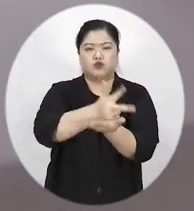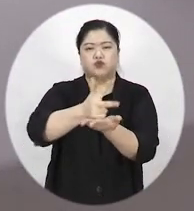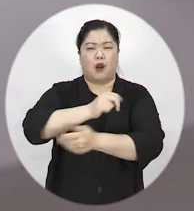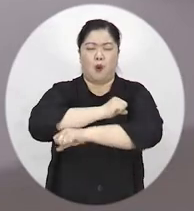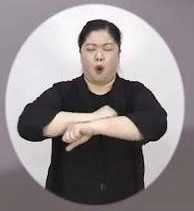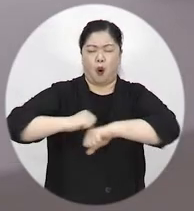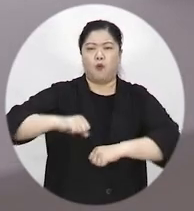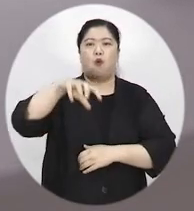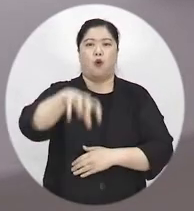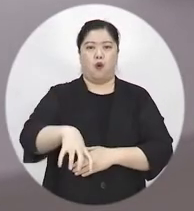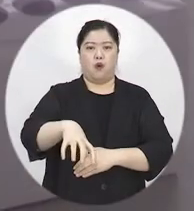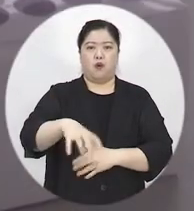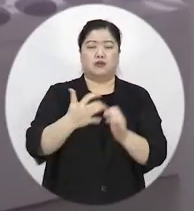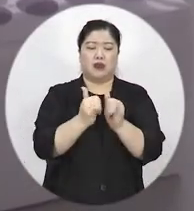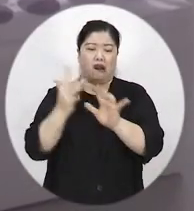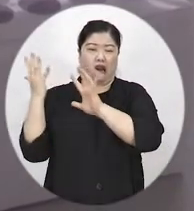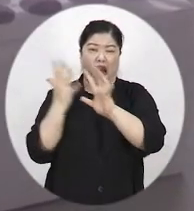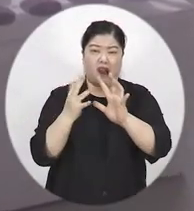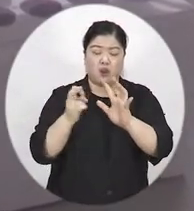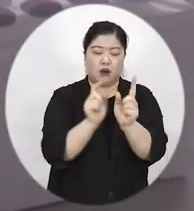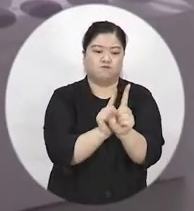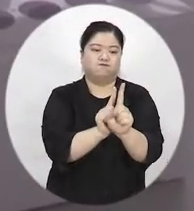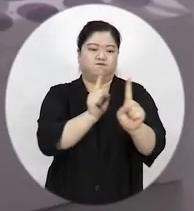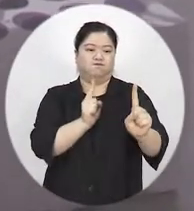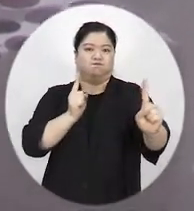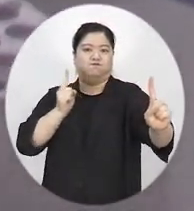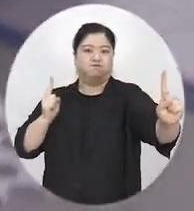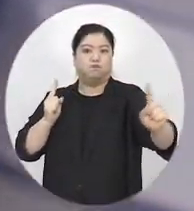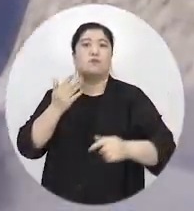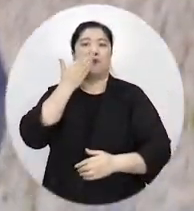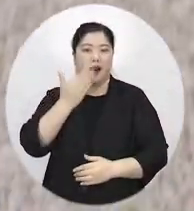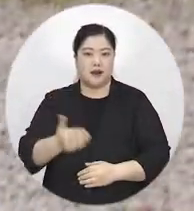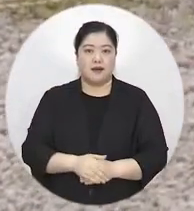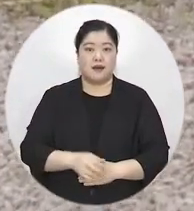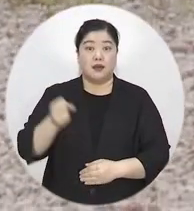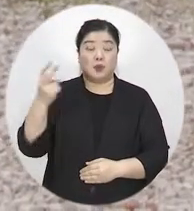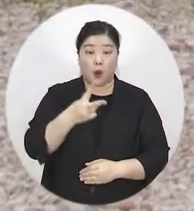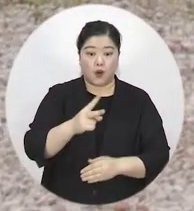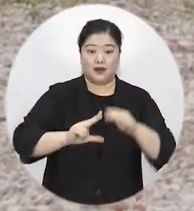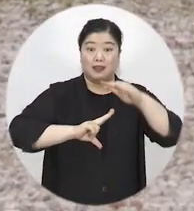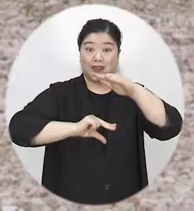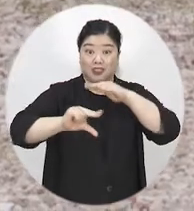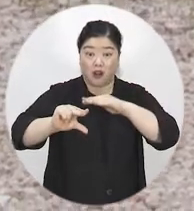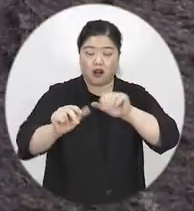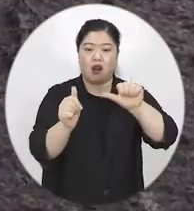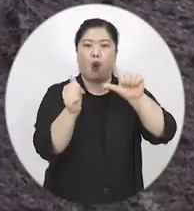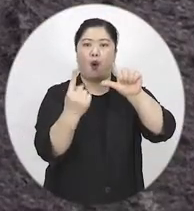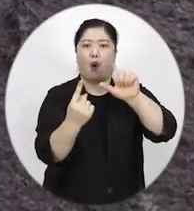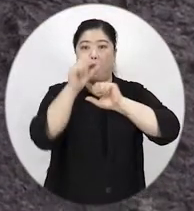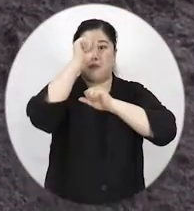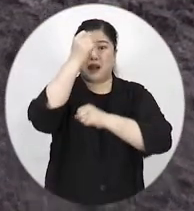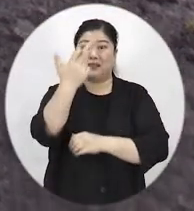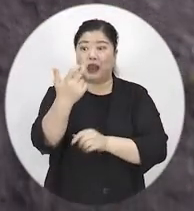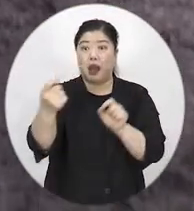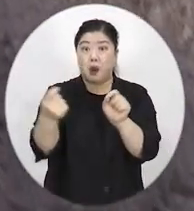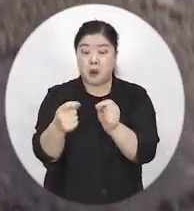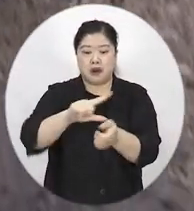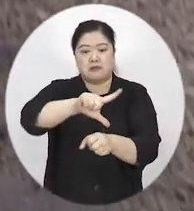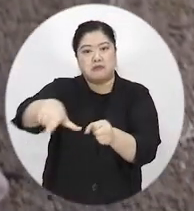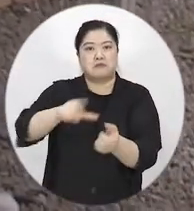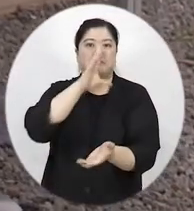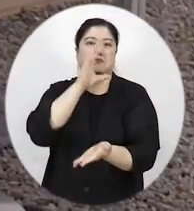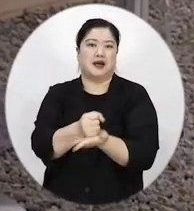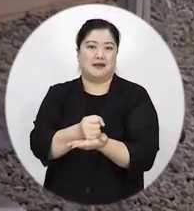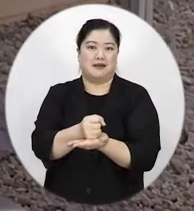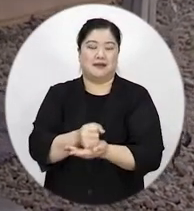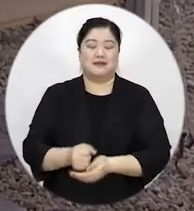임시선별검사소는 넓은 주차장 부지에 설치돼 구민 간 접촉도 최소화할 수 있고 또 지하철 5호선 발산역 인근에 위치해